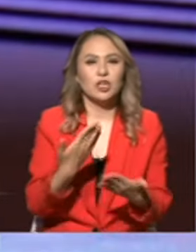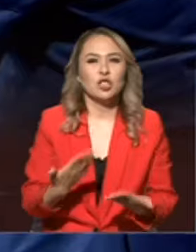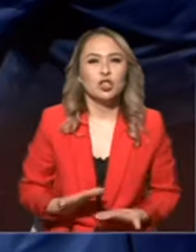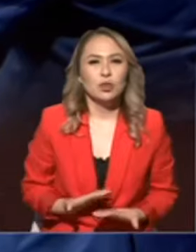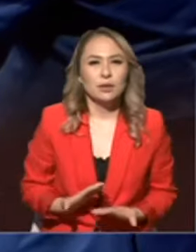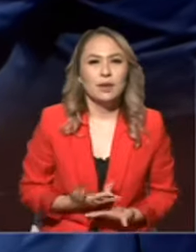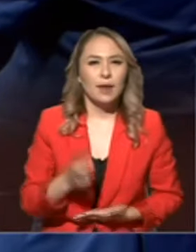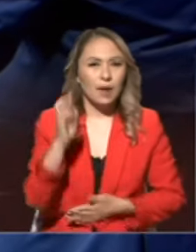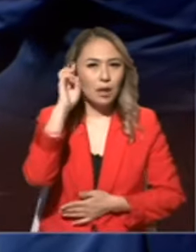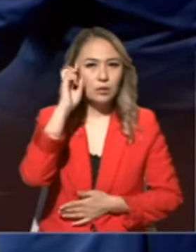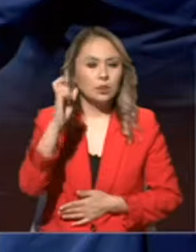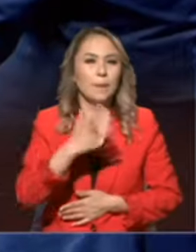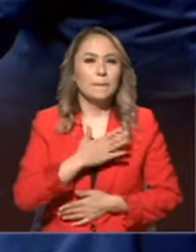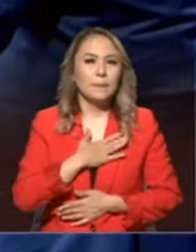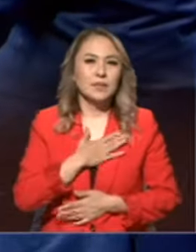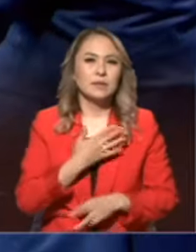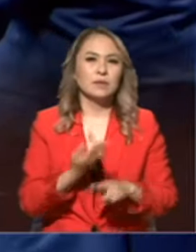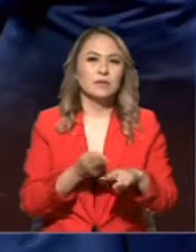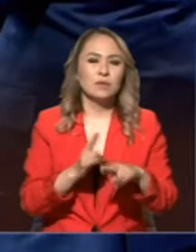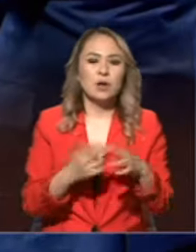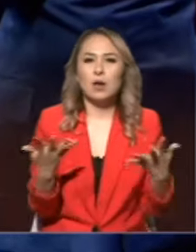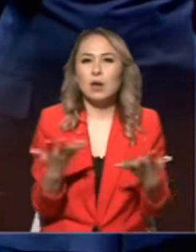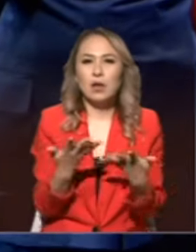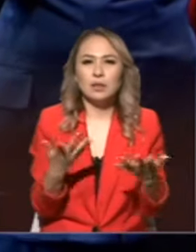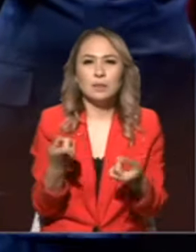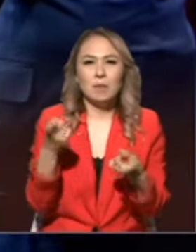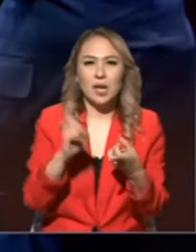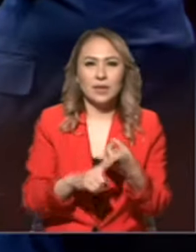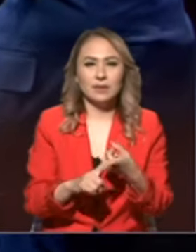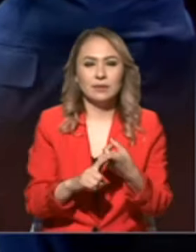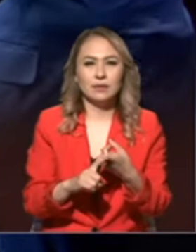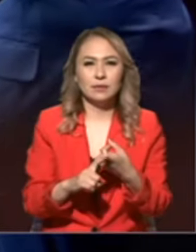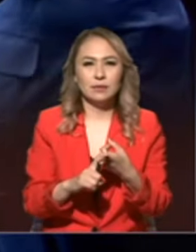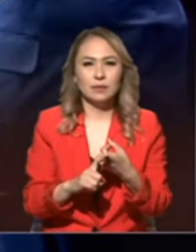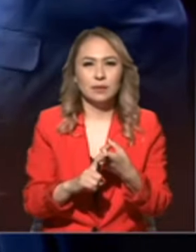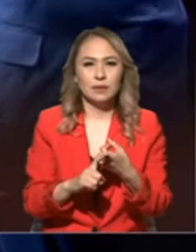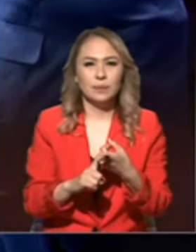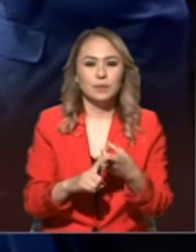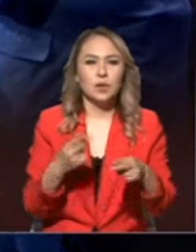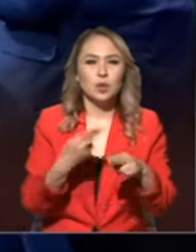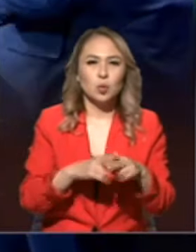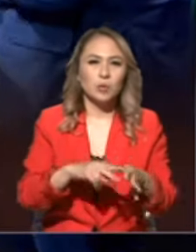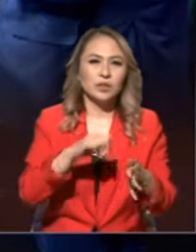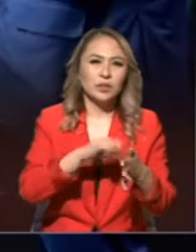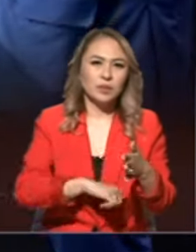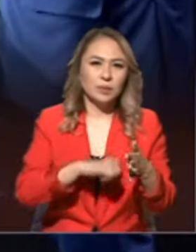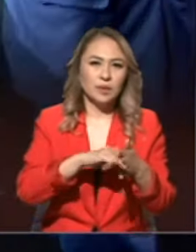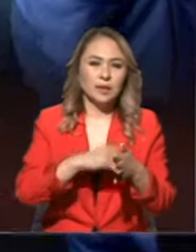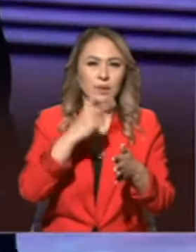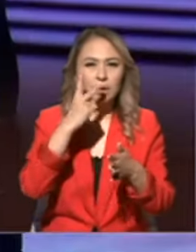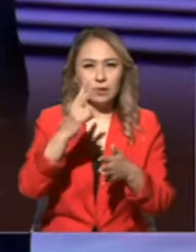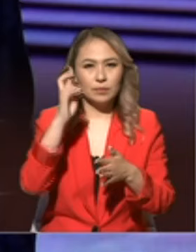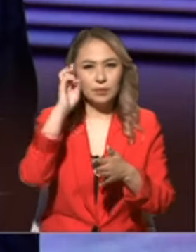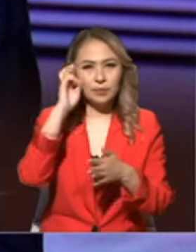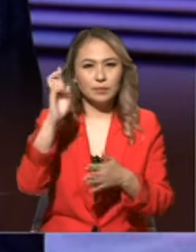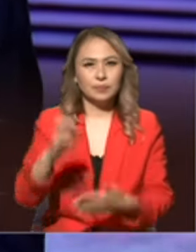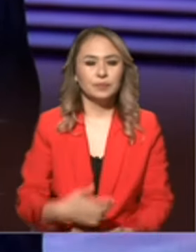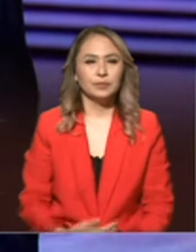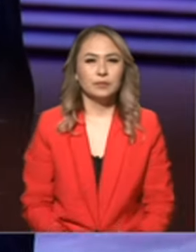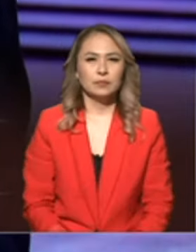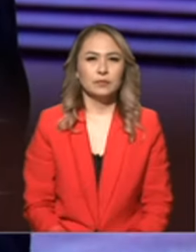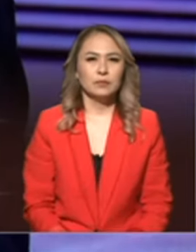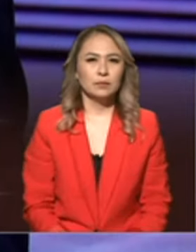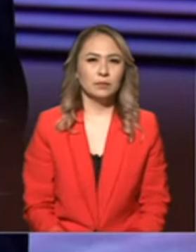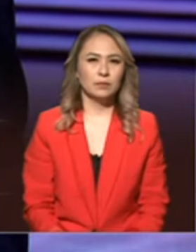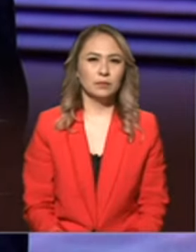сол мемлекеттің, біздің экономикалық жағдайымыз қалай, соған байланысты болып тұр да қазір. Сол себептен екі мемлекеттің... Енді бұл жерде айта кету